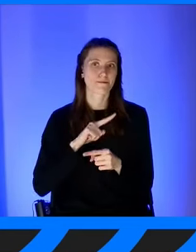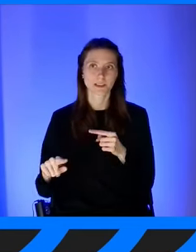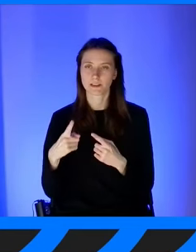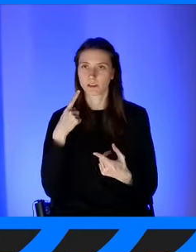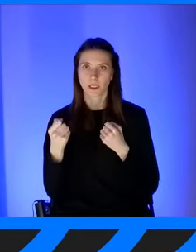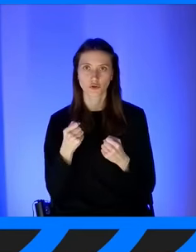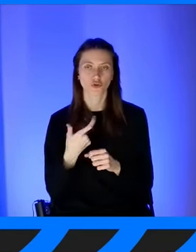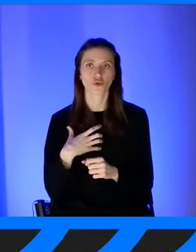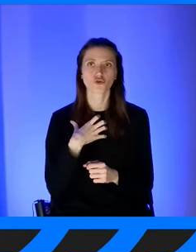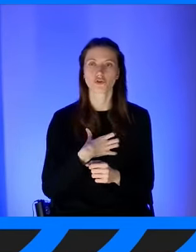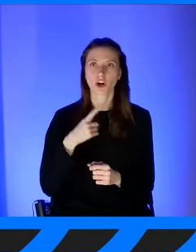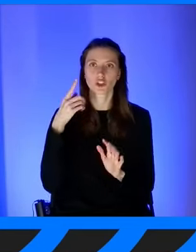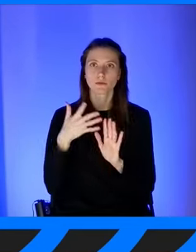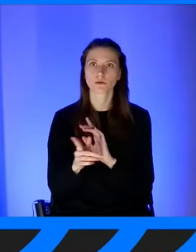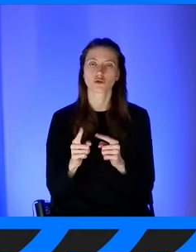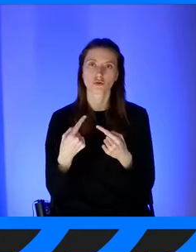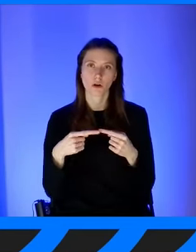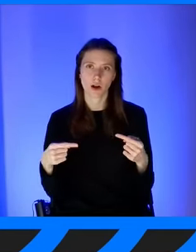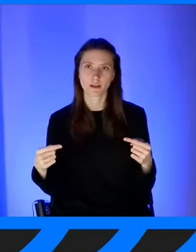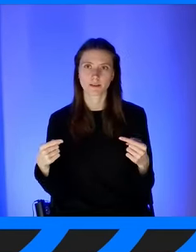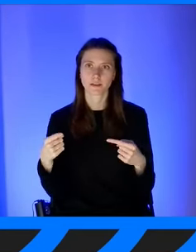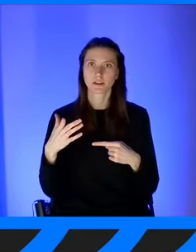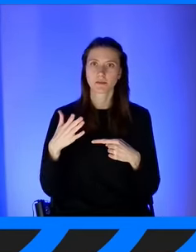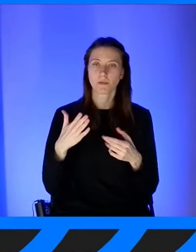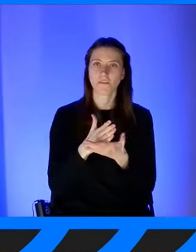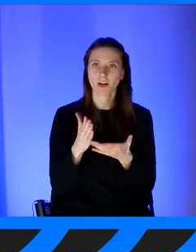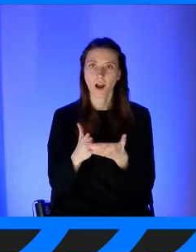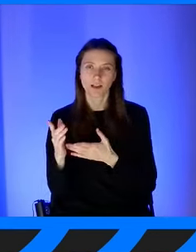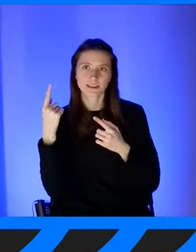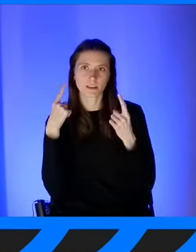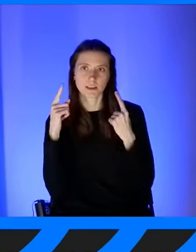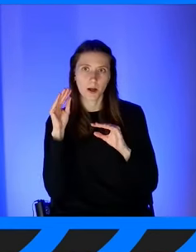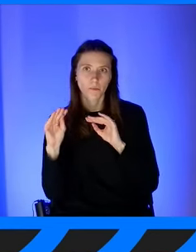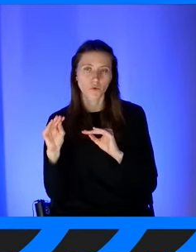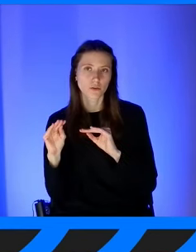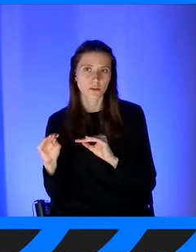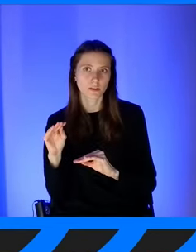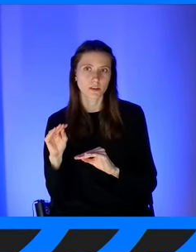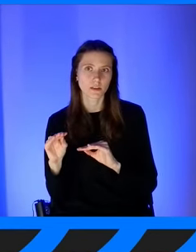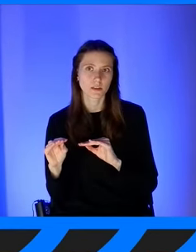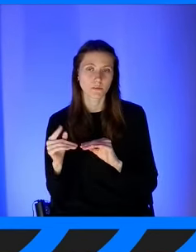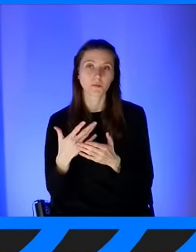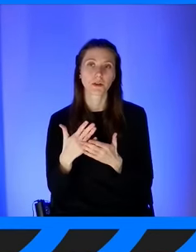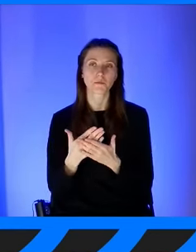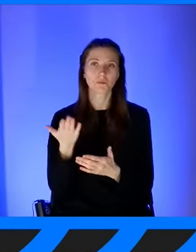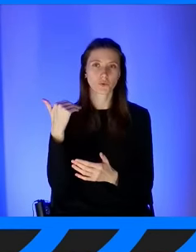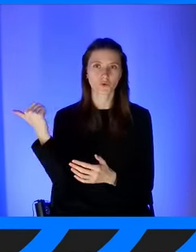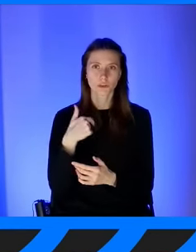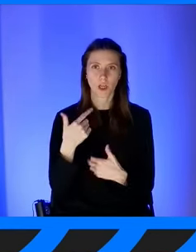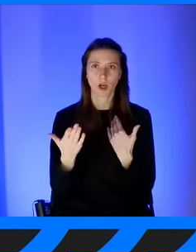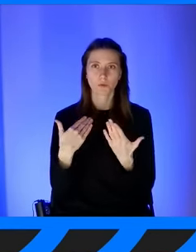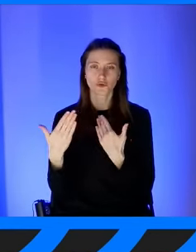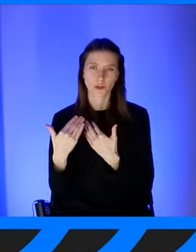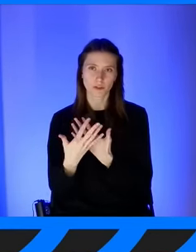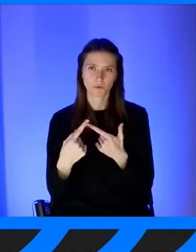важно понимать что разные практики разработки а там буквально на прошлой неделе общался с ребятами там